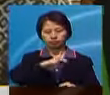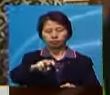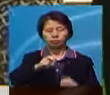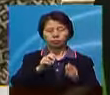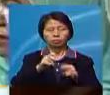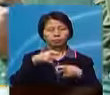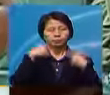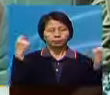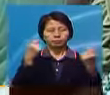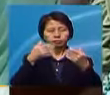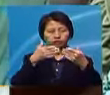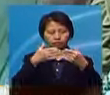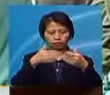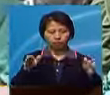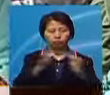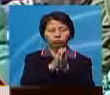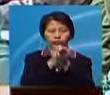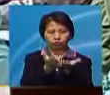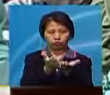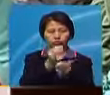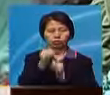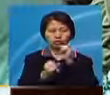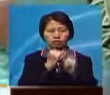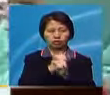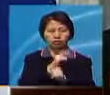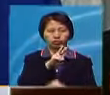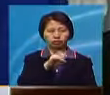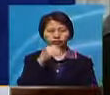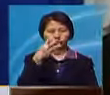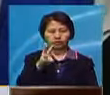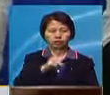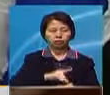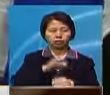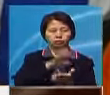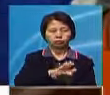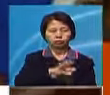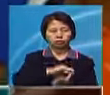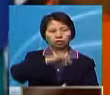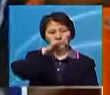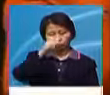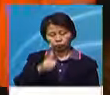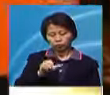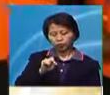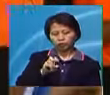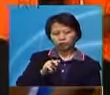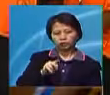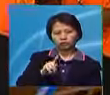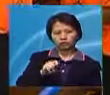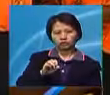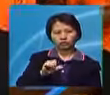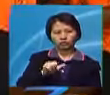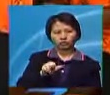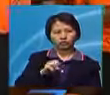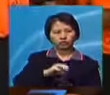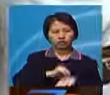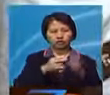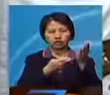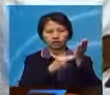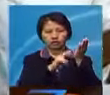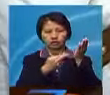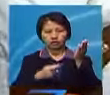Pesta Buku Antarabangsa 2016 di Sekolah Menengah Kebangsaan Bukit Sentosa, Bukit Jelutong dekat Rawang.